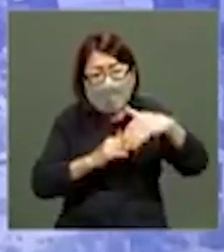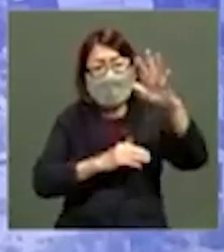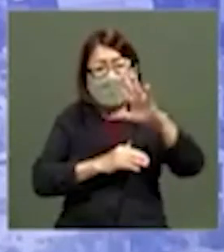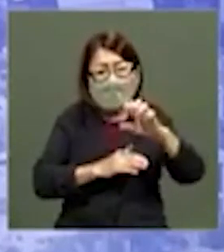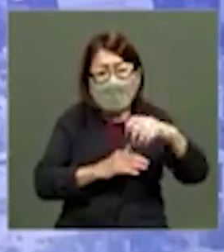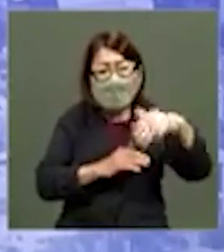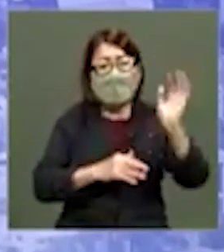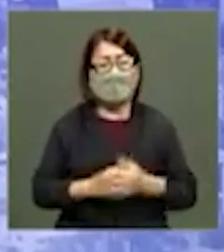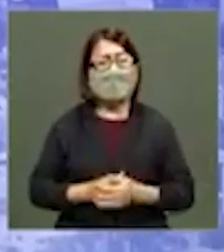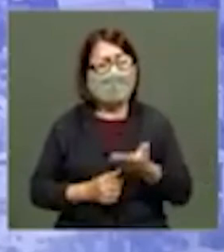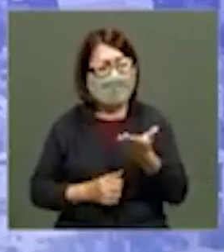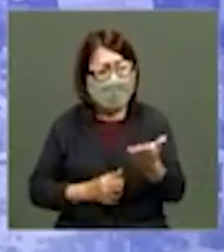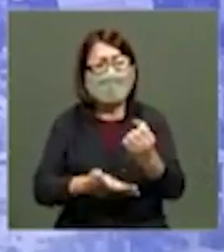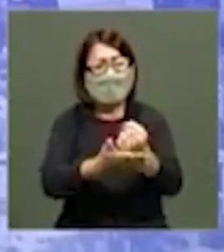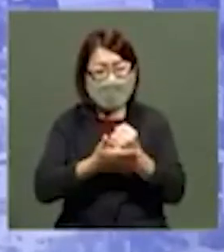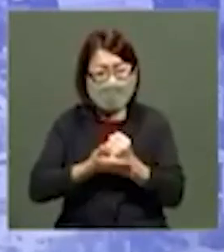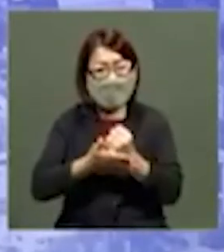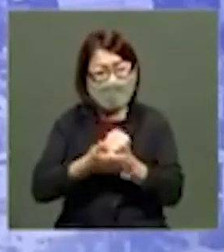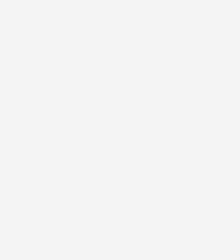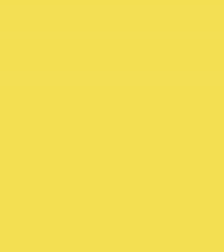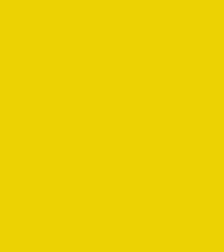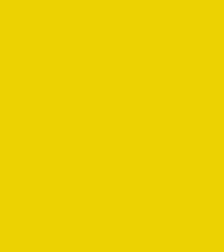ได้มีท่านได้เข้าไปช่วยกันสอบสวนโรคครับ